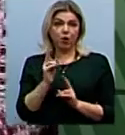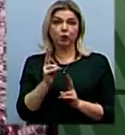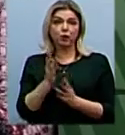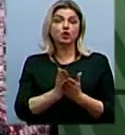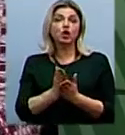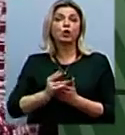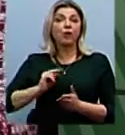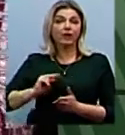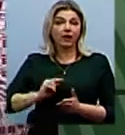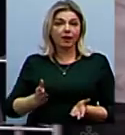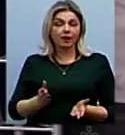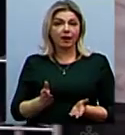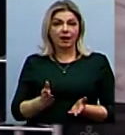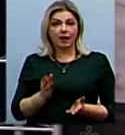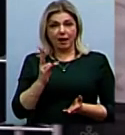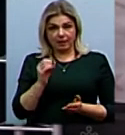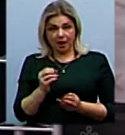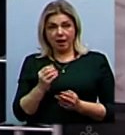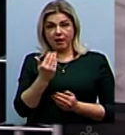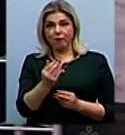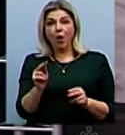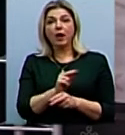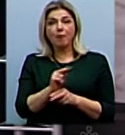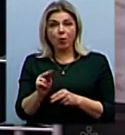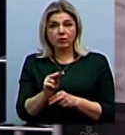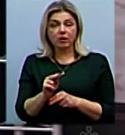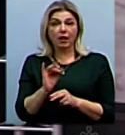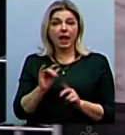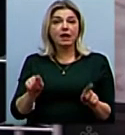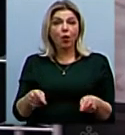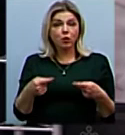да, на его ремонт и реконструкцию.